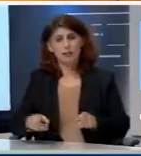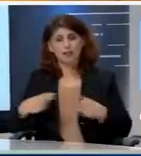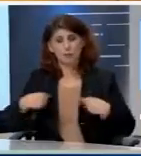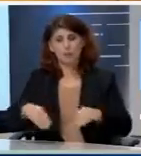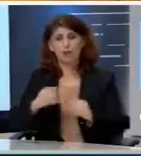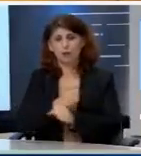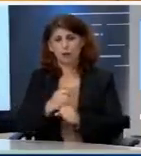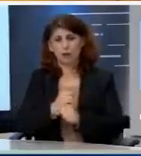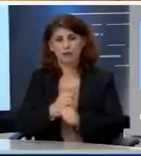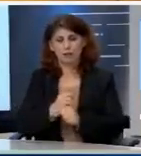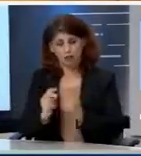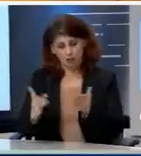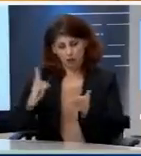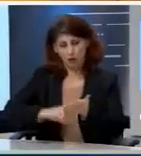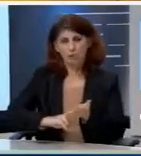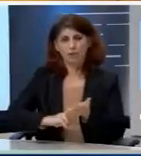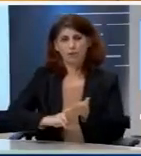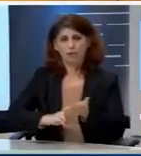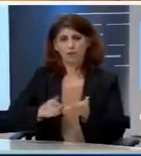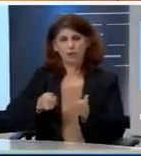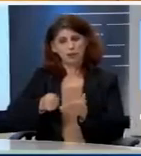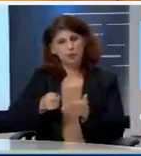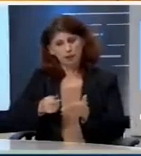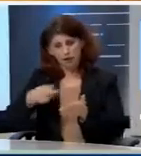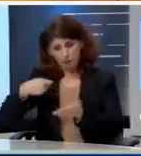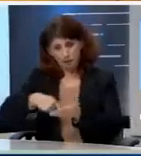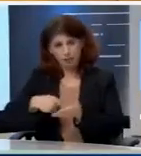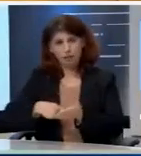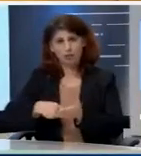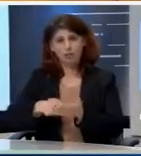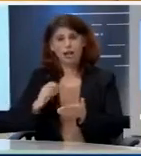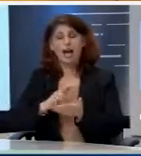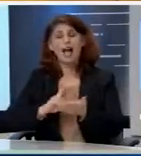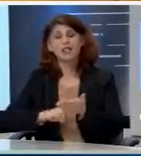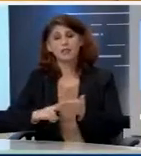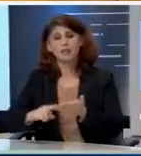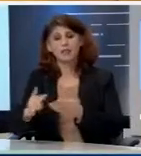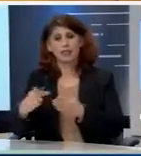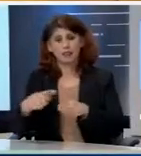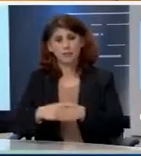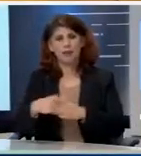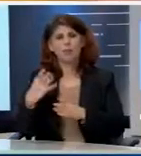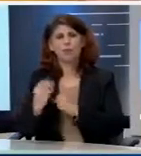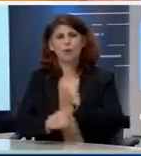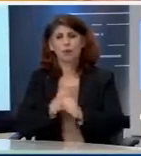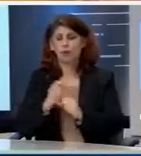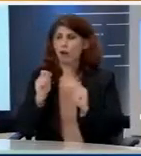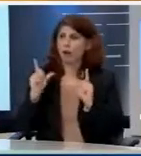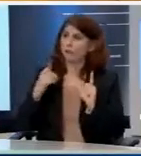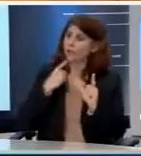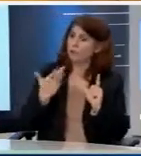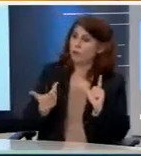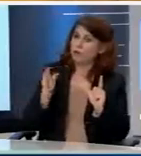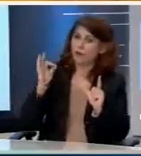εξαγωγή των φαρμάκων και τα κουπόνια να κολλούνται και να χρεώνονται στα ασφαλιστικά ταμεία, όπως γινόταν επί δεκαετίες, και τώρα έκπληκτοι όλοι λέμε